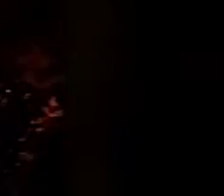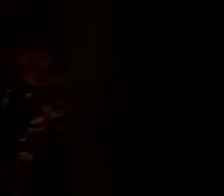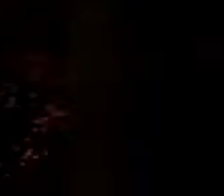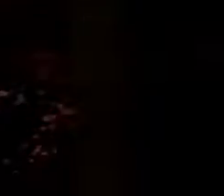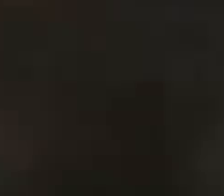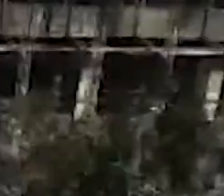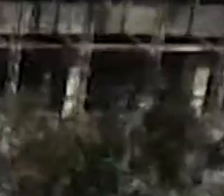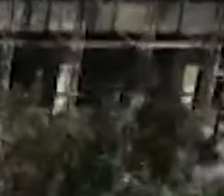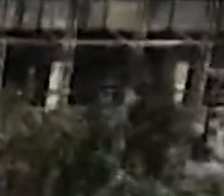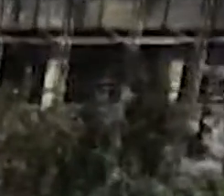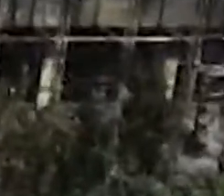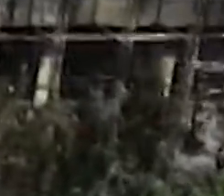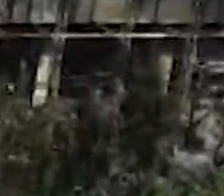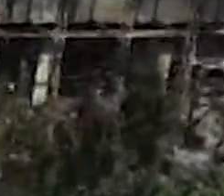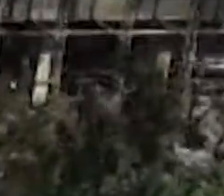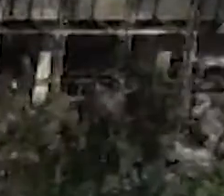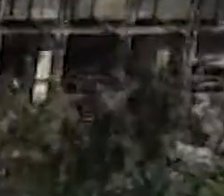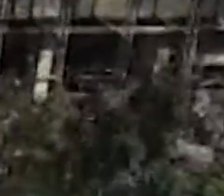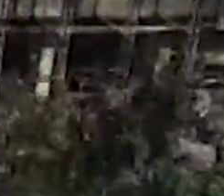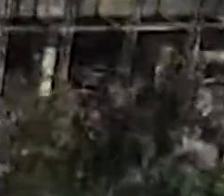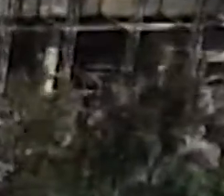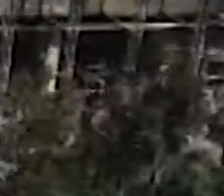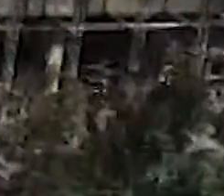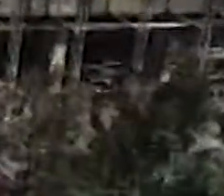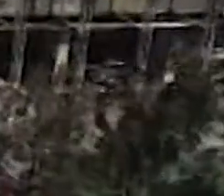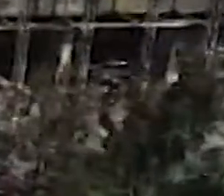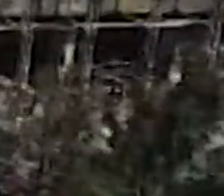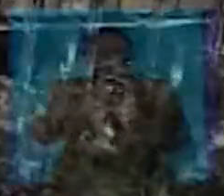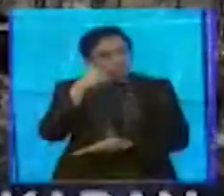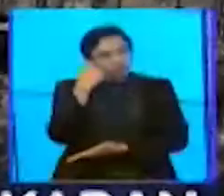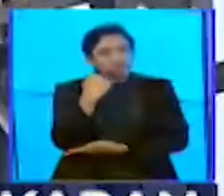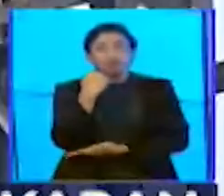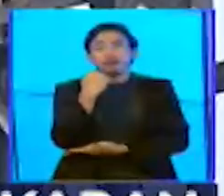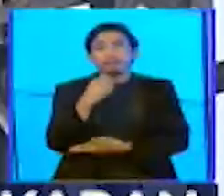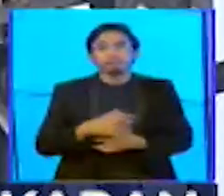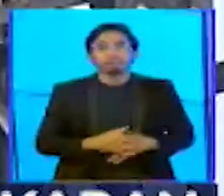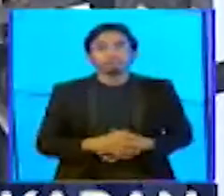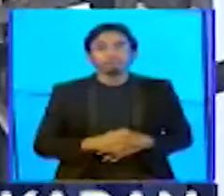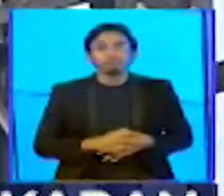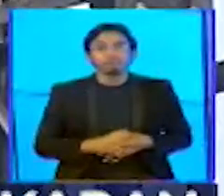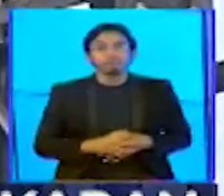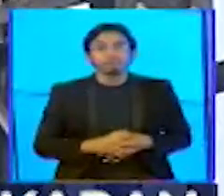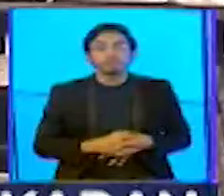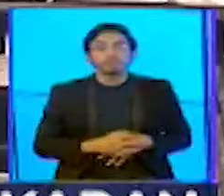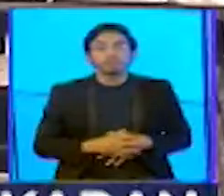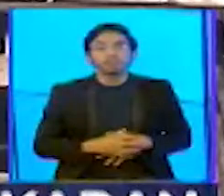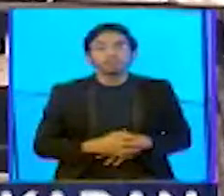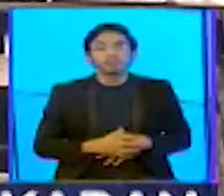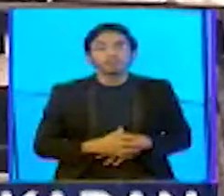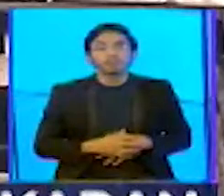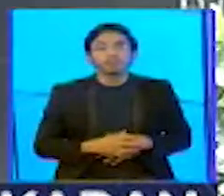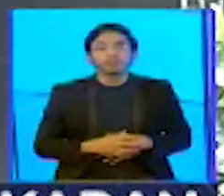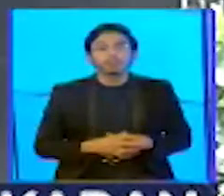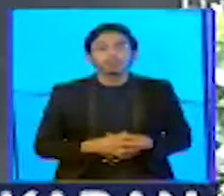Pimpinan perusahaan pembersihan gedung turut menjadi tersangka karena pembersihan biasa digunakan di gedung Kejagung terdapat kandungan solar dan thinner yang digunakan